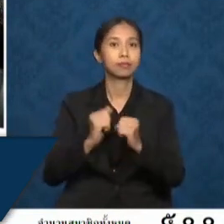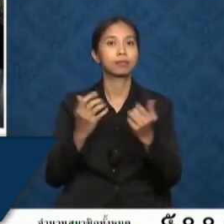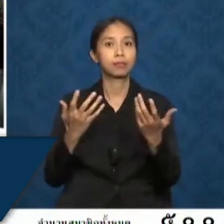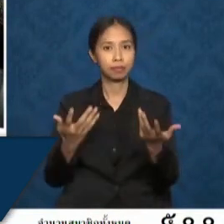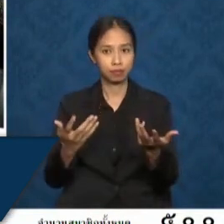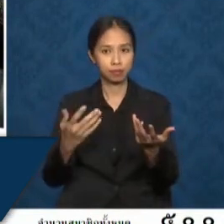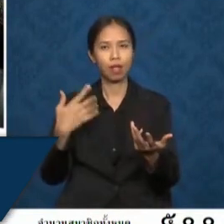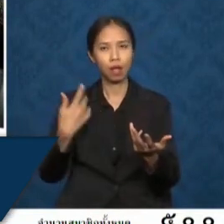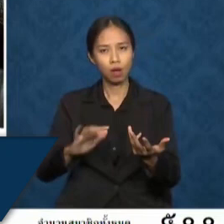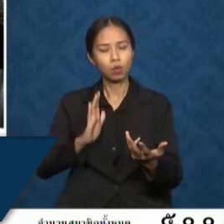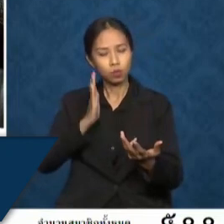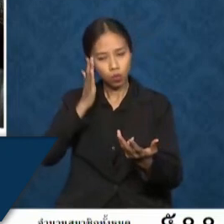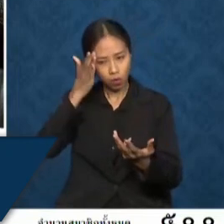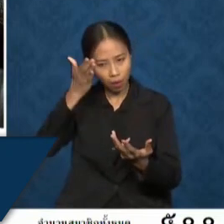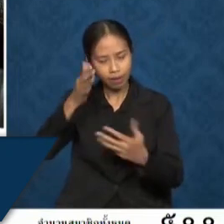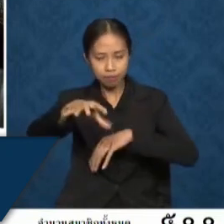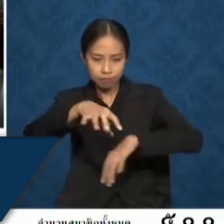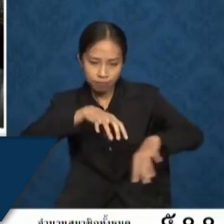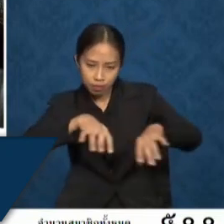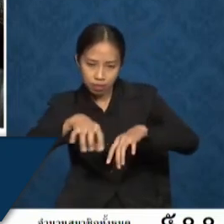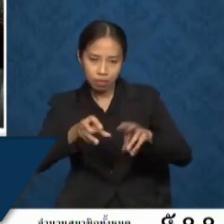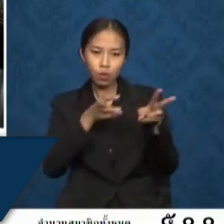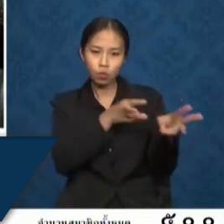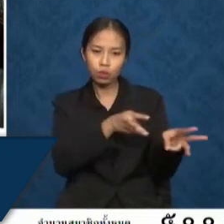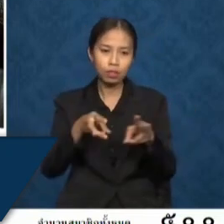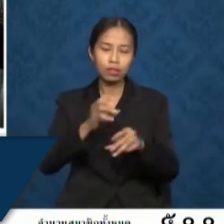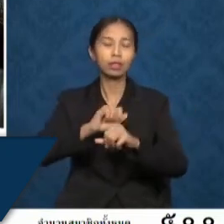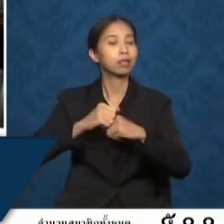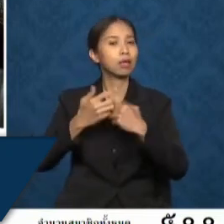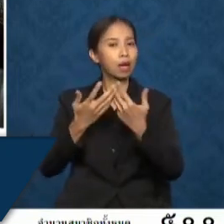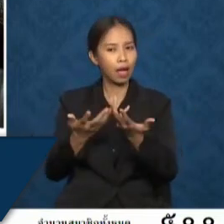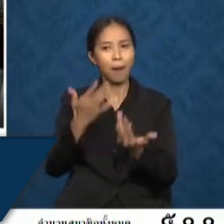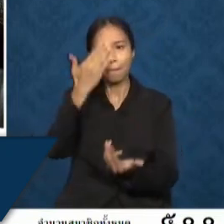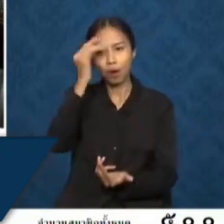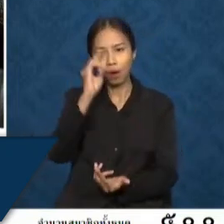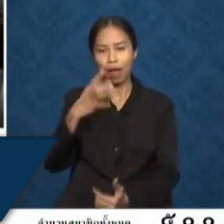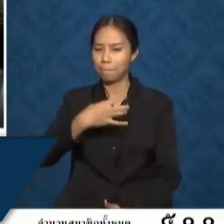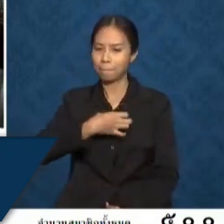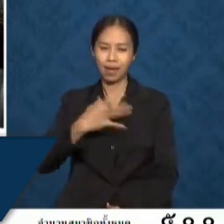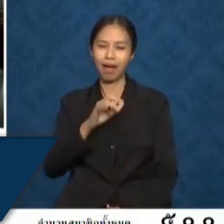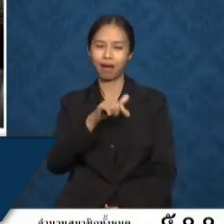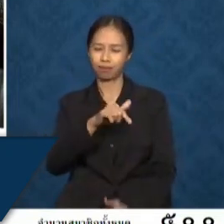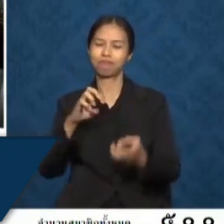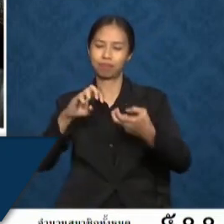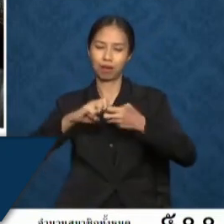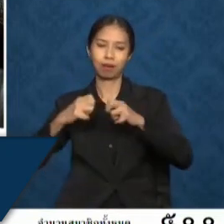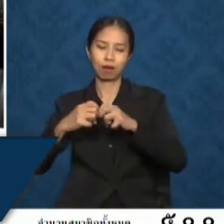และจะสรางกจัดการที่เหะสม อย่างไรเพื่ไมใหเกิดเหตุกณที่หลายคนไม่อยากใหเกิดขึนอีก